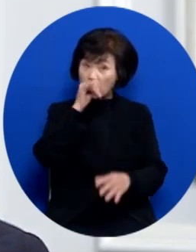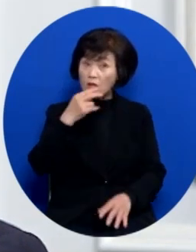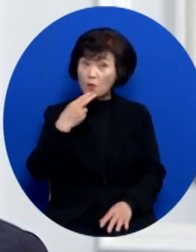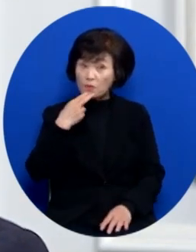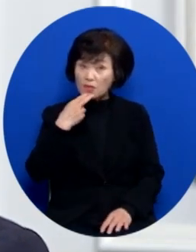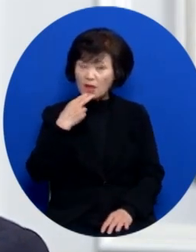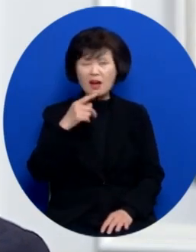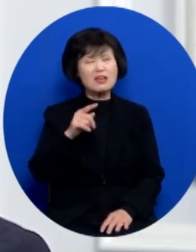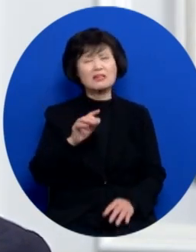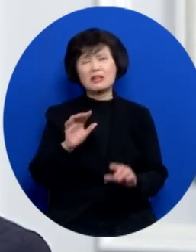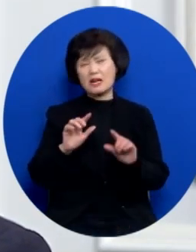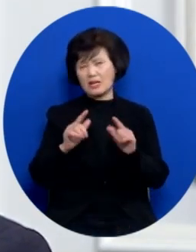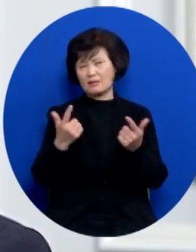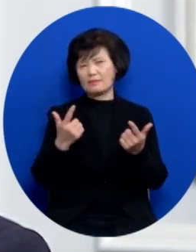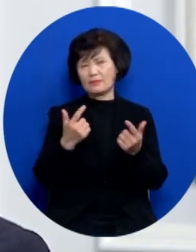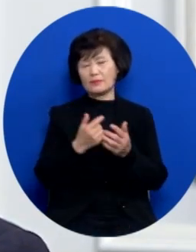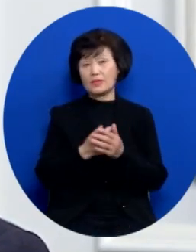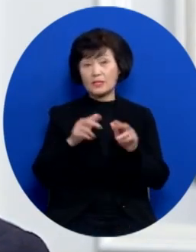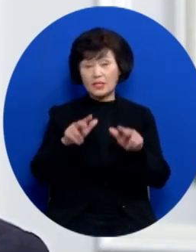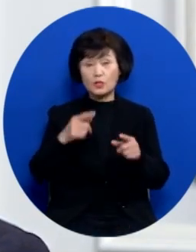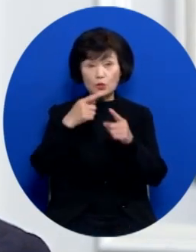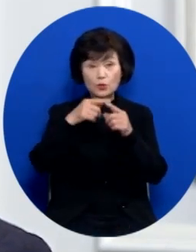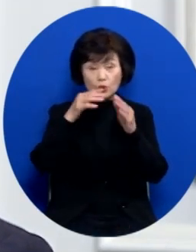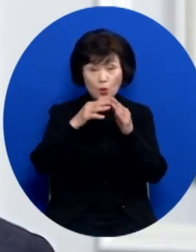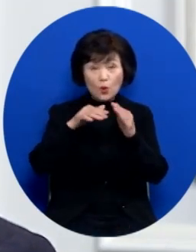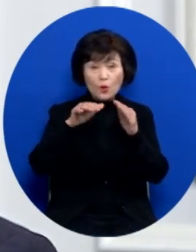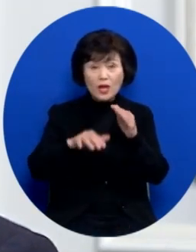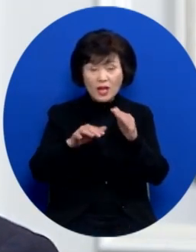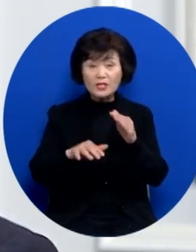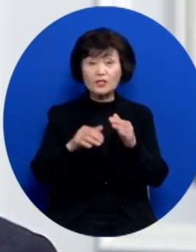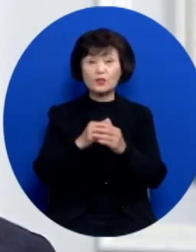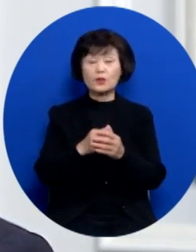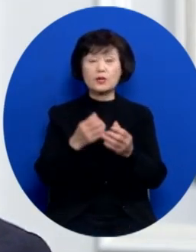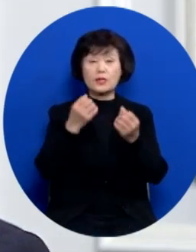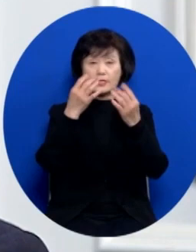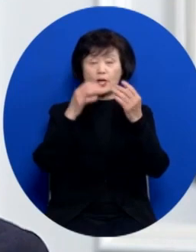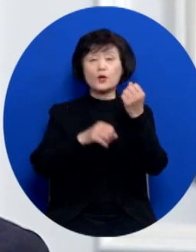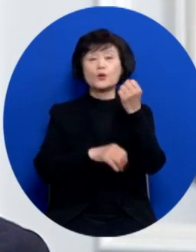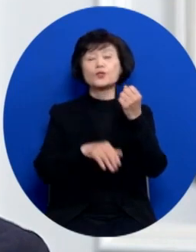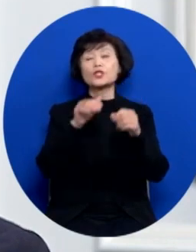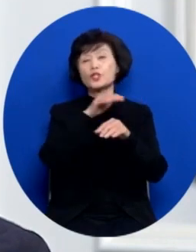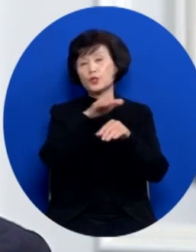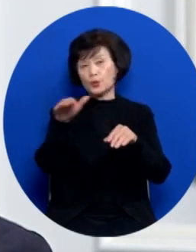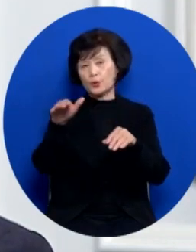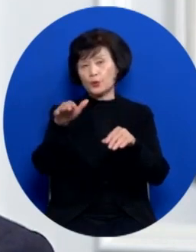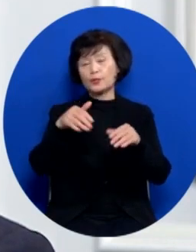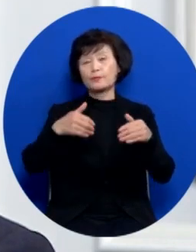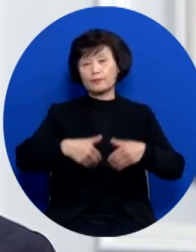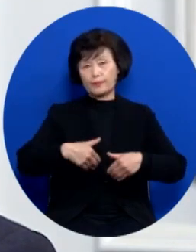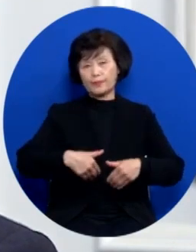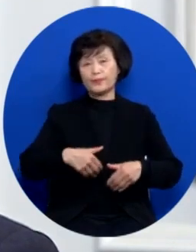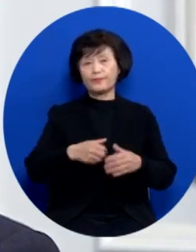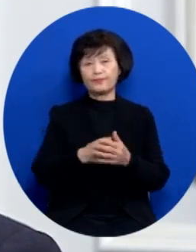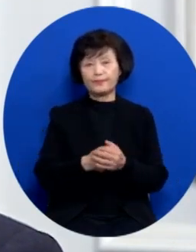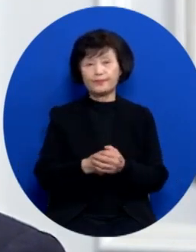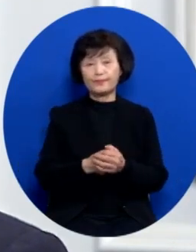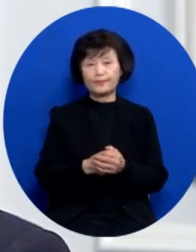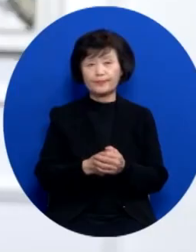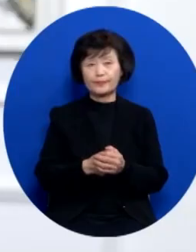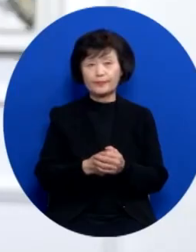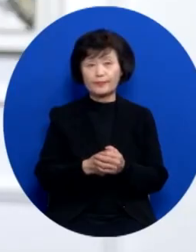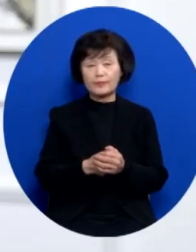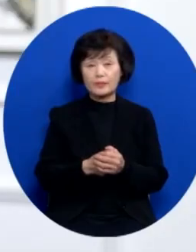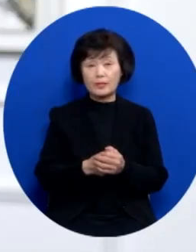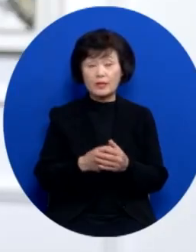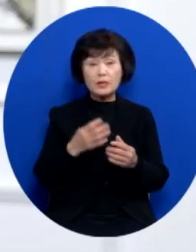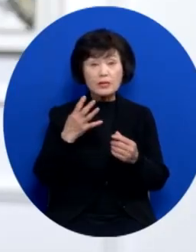것이라면 이제는 교회도 ESG와 같은 새로운 기준을 수립해야 할 시점입니다.